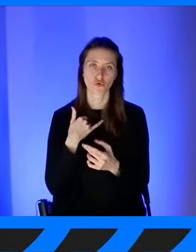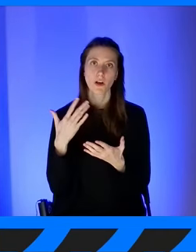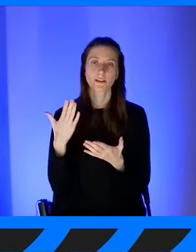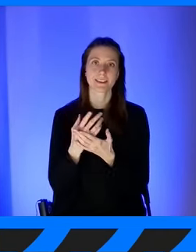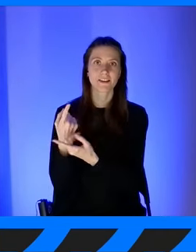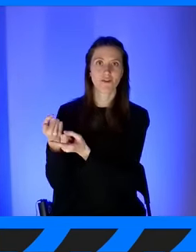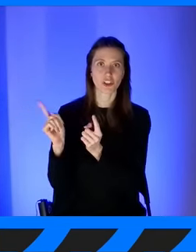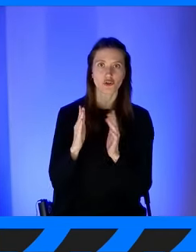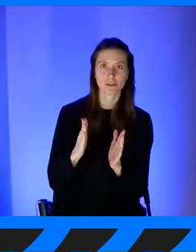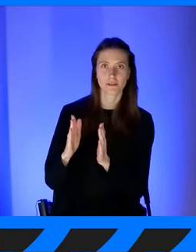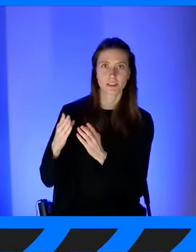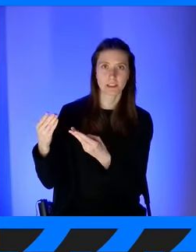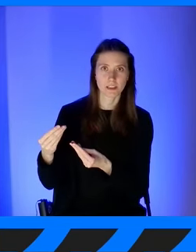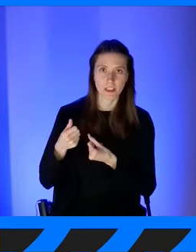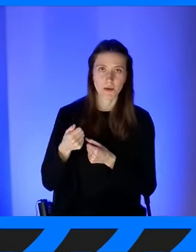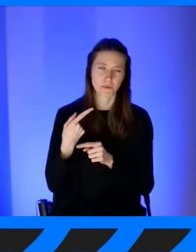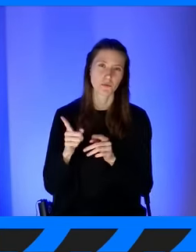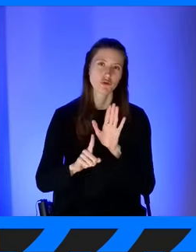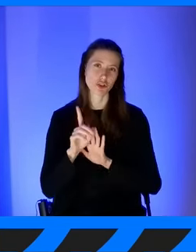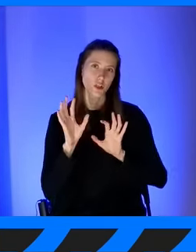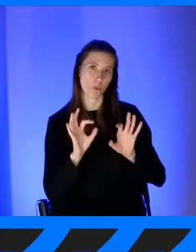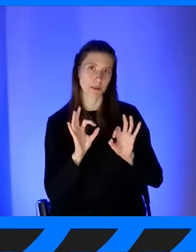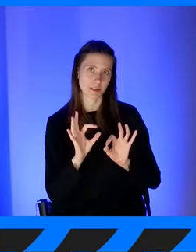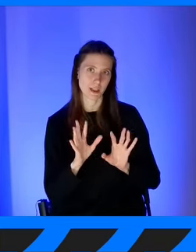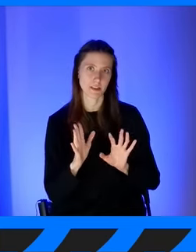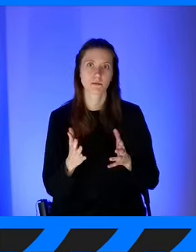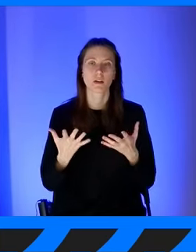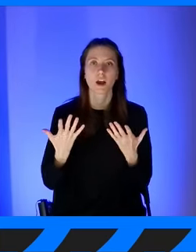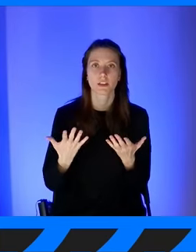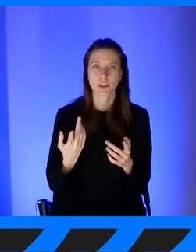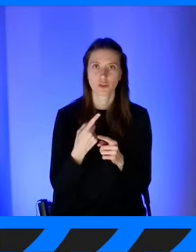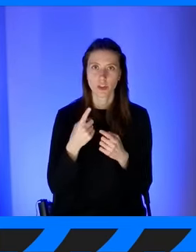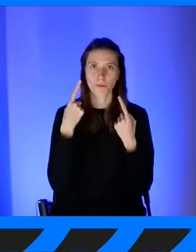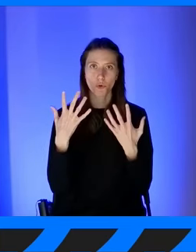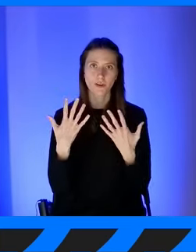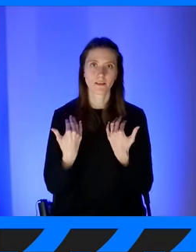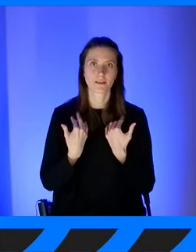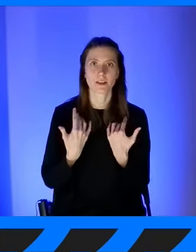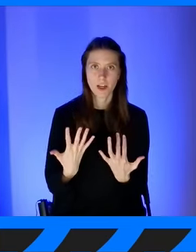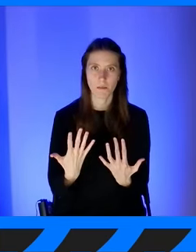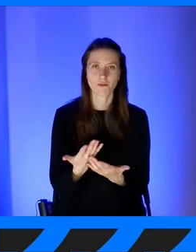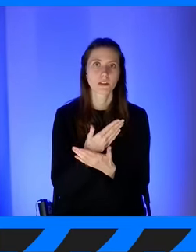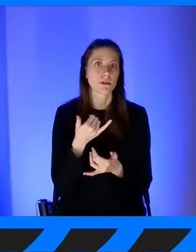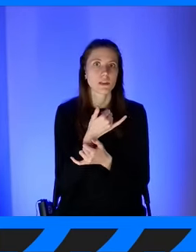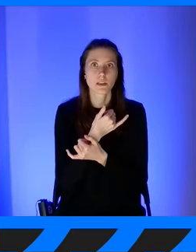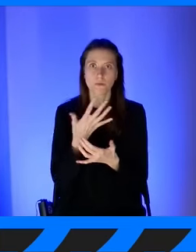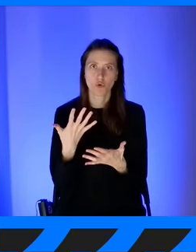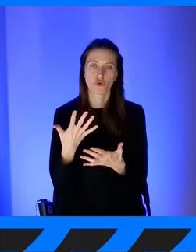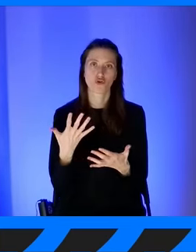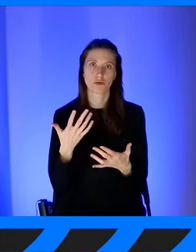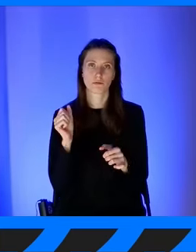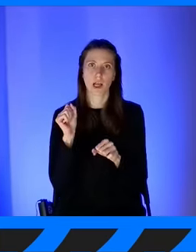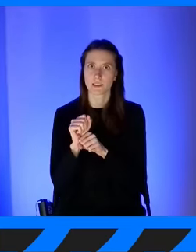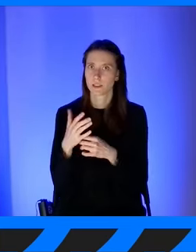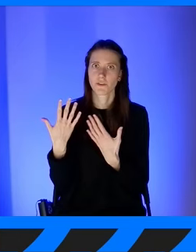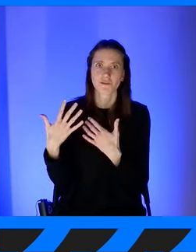внешние системы Ну и начинает объяснять А естественно это понятное требование там мы не можем основи этим бизнес сказать